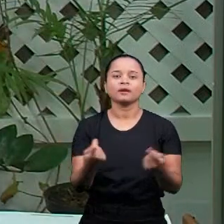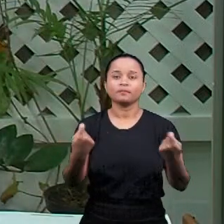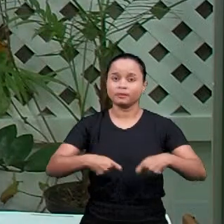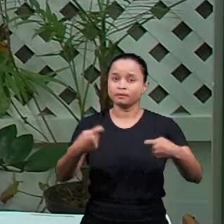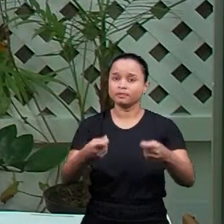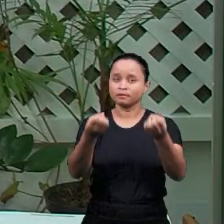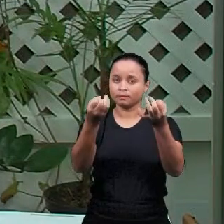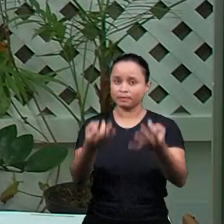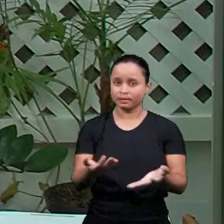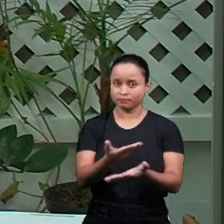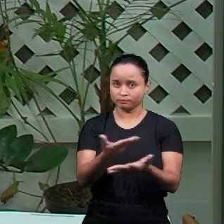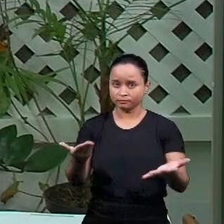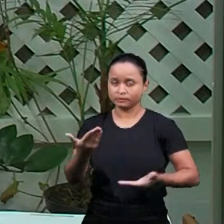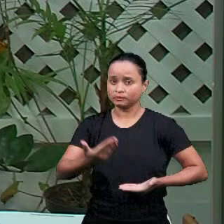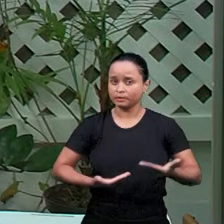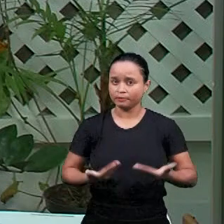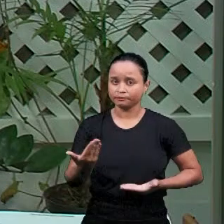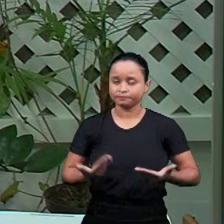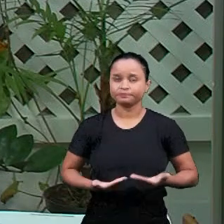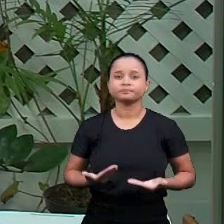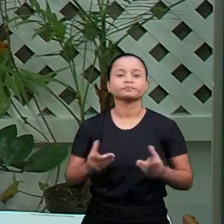sœurs, nous avons